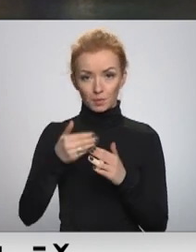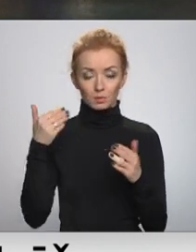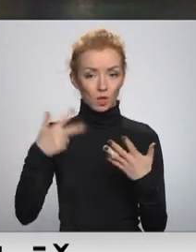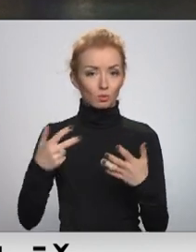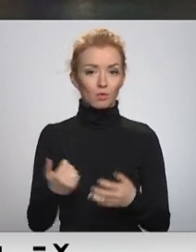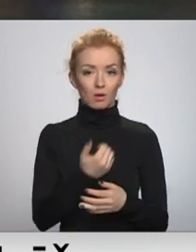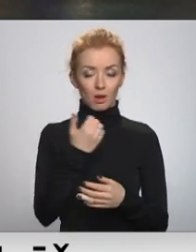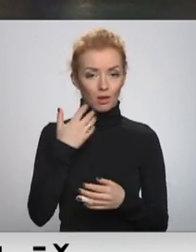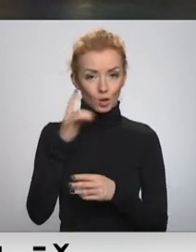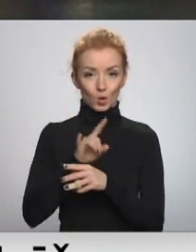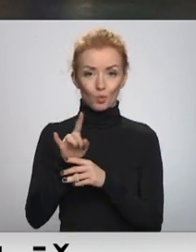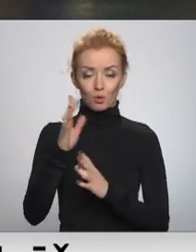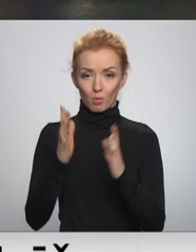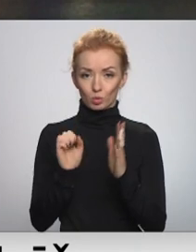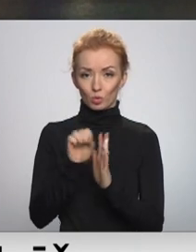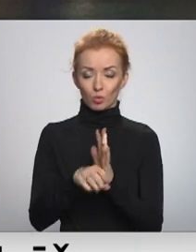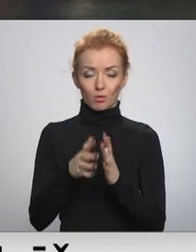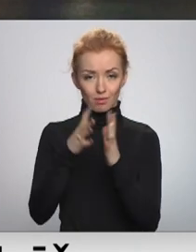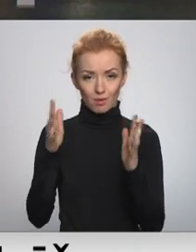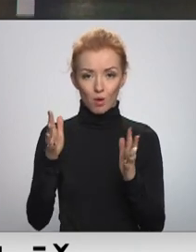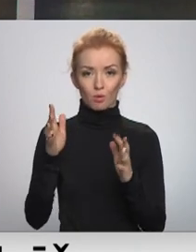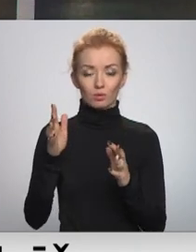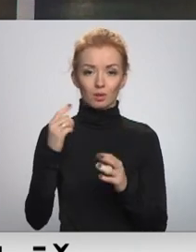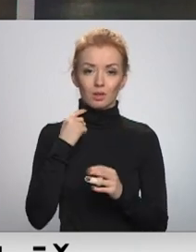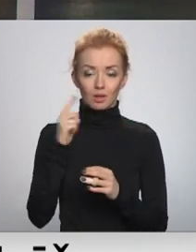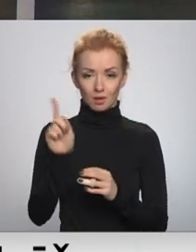gadiem, kad Rumbulas mežā tika nogalināt tūkstošiem Rīgas geto ieslodzīto.